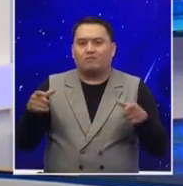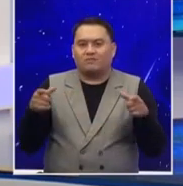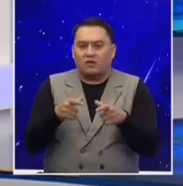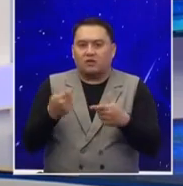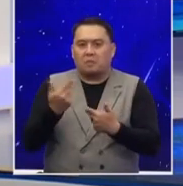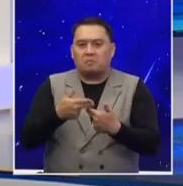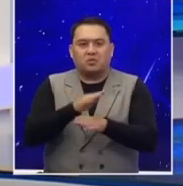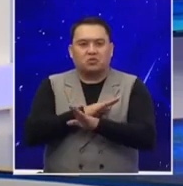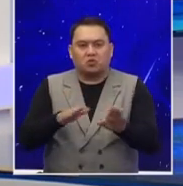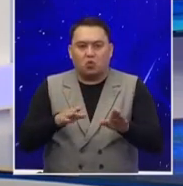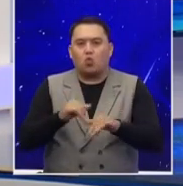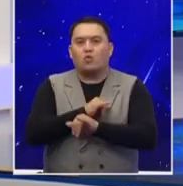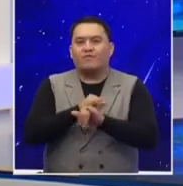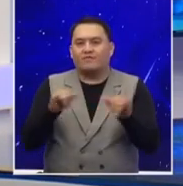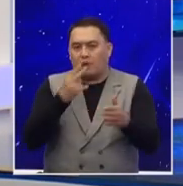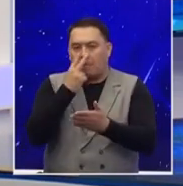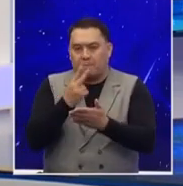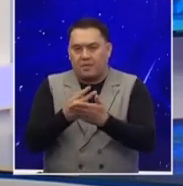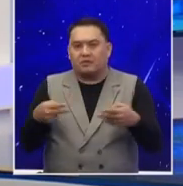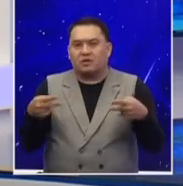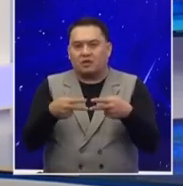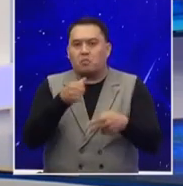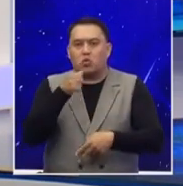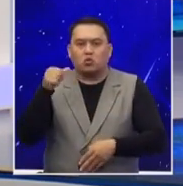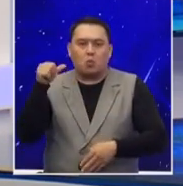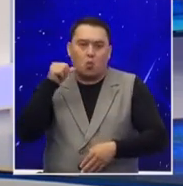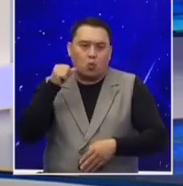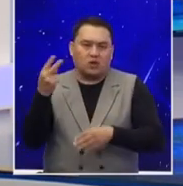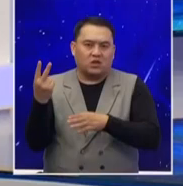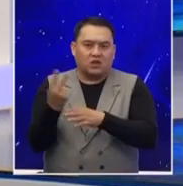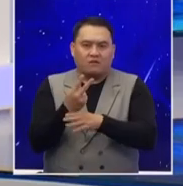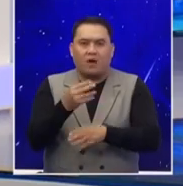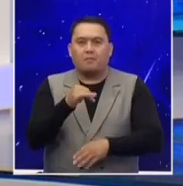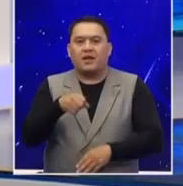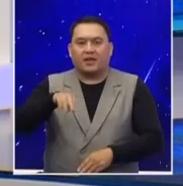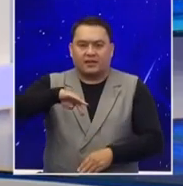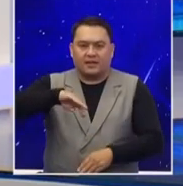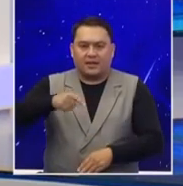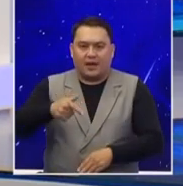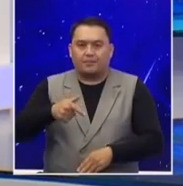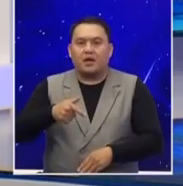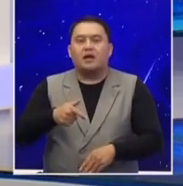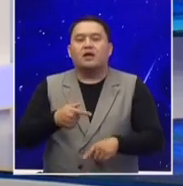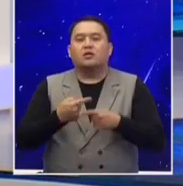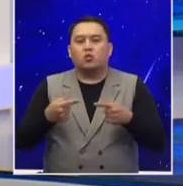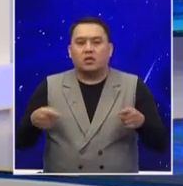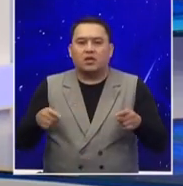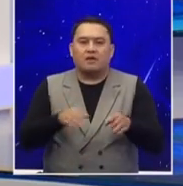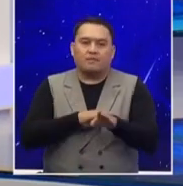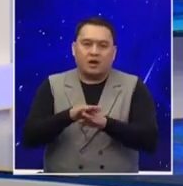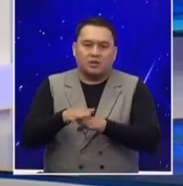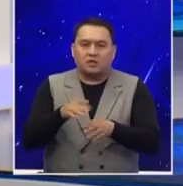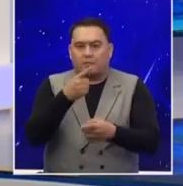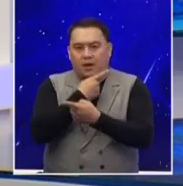пандемию, аграрии смогли увеличить показатель в сравнении с прошлым годом почти на 2 миллиарда тенге. Об этом и ряде